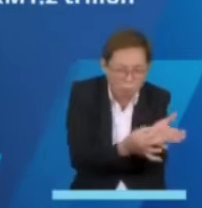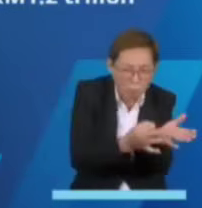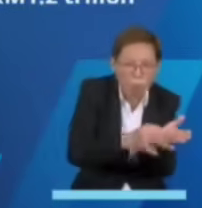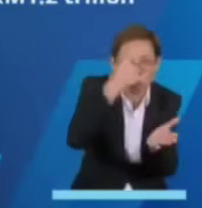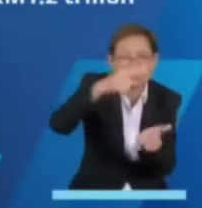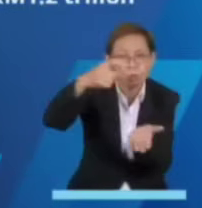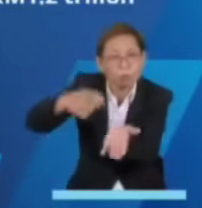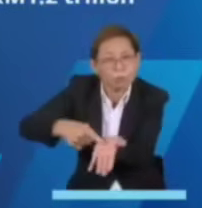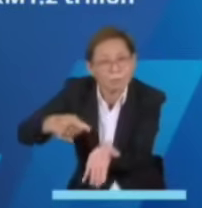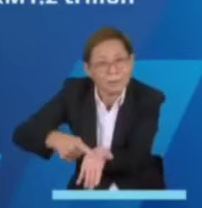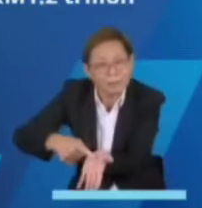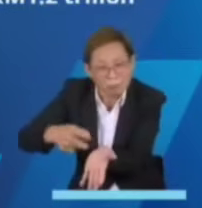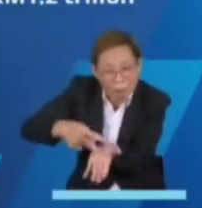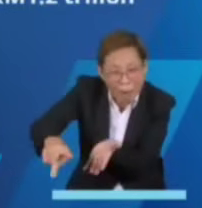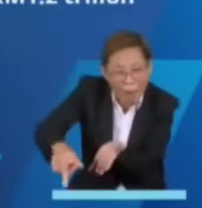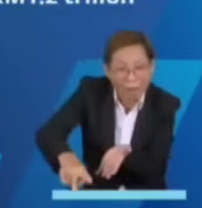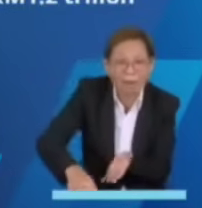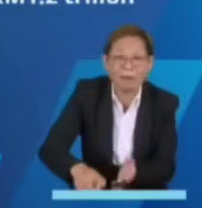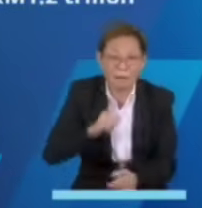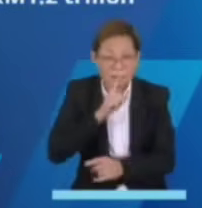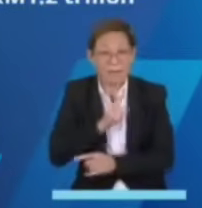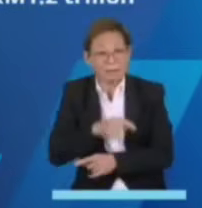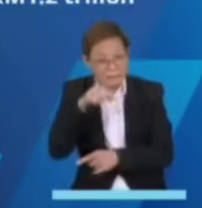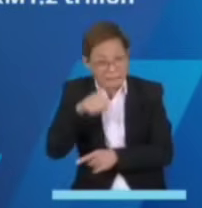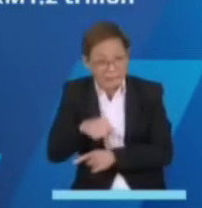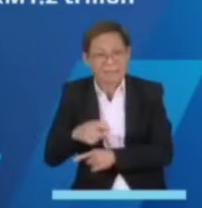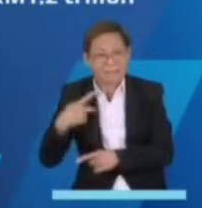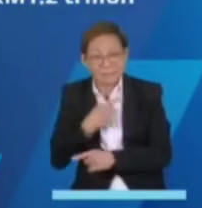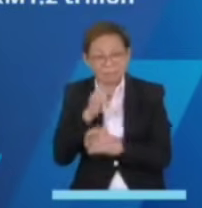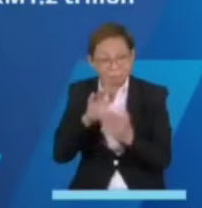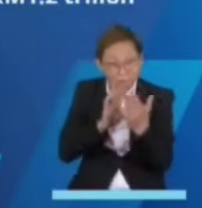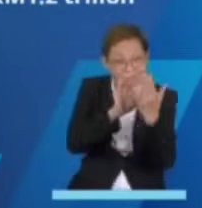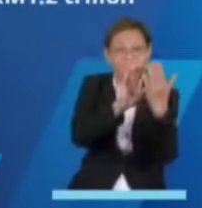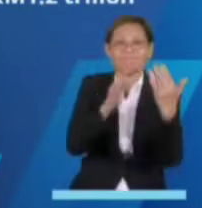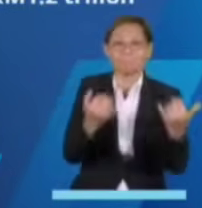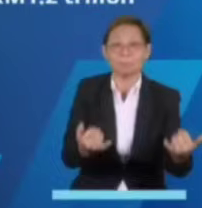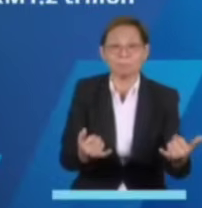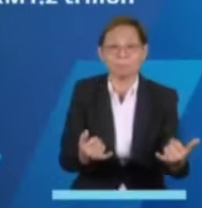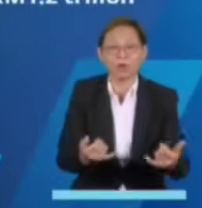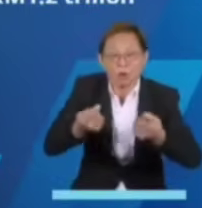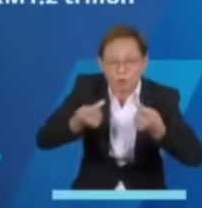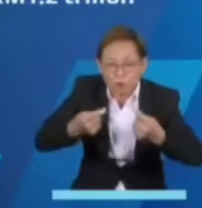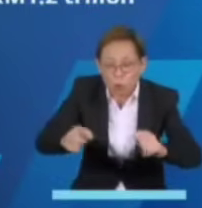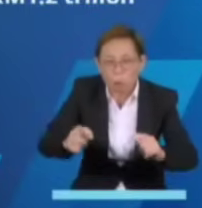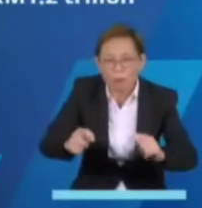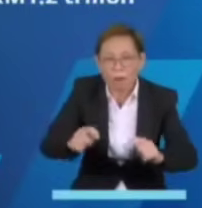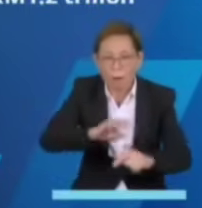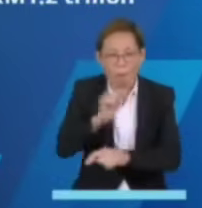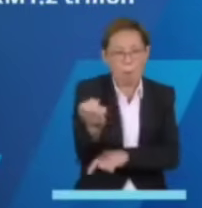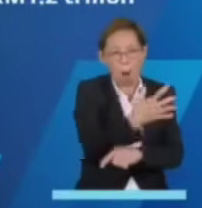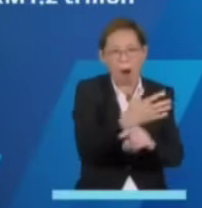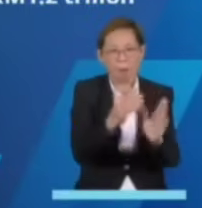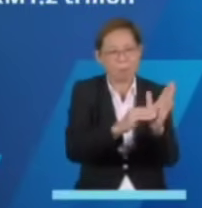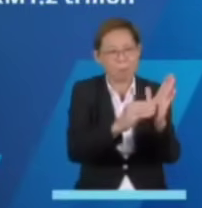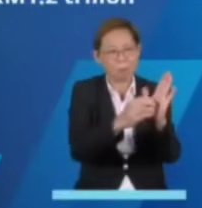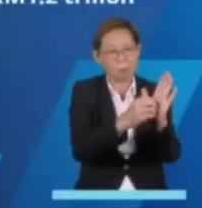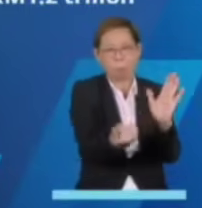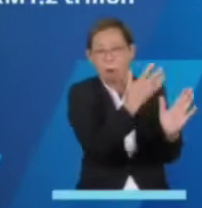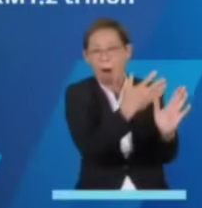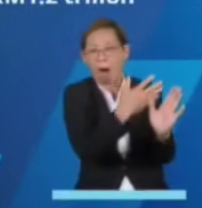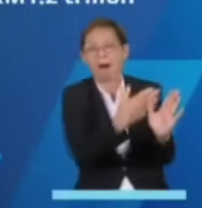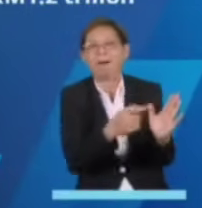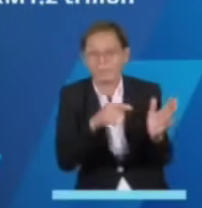untuk hutang. Jadi ini kenyataan yang kita hadapi. Cuba dipadamkan oleh setengah pihak. Ini